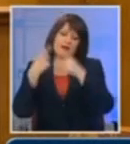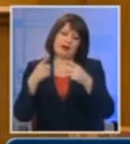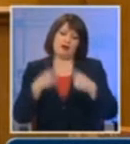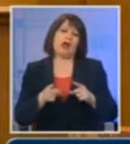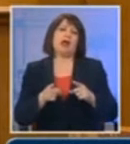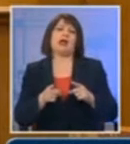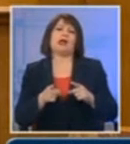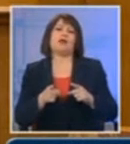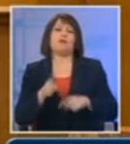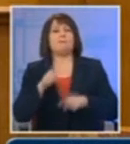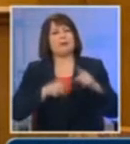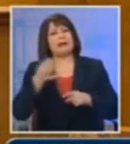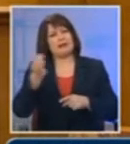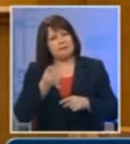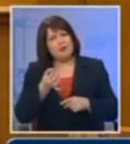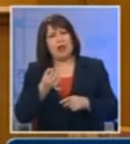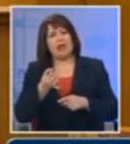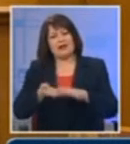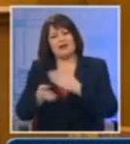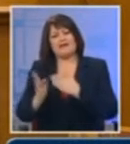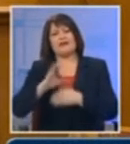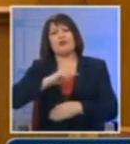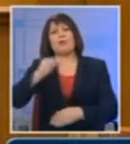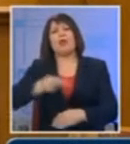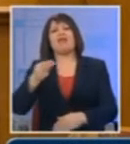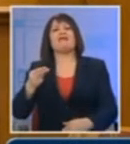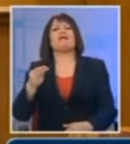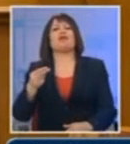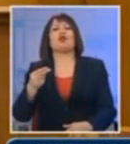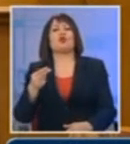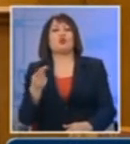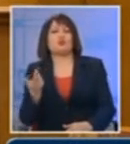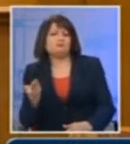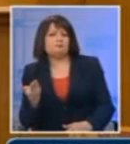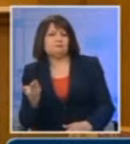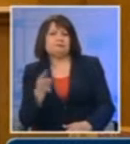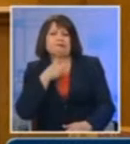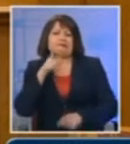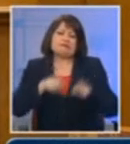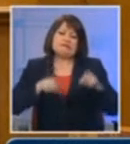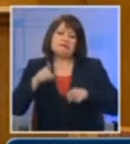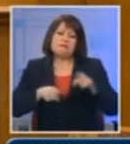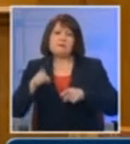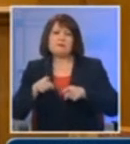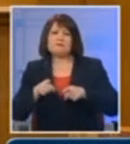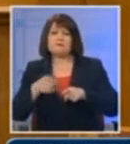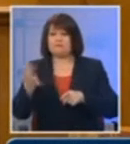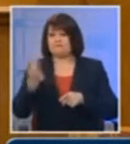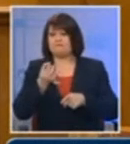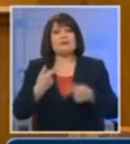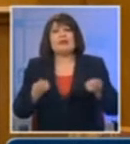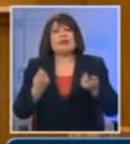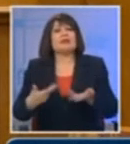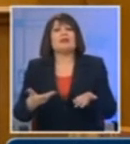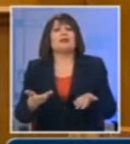με όσους προβάλλουν τη γραμμή εξόδου από το ευρώ ξεκομμένα, αποσπασμένα, χωρίς να λένε τι θα